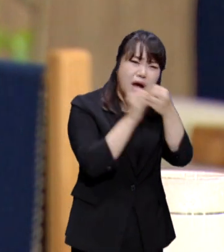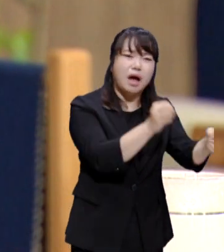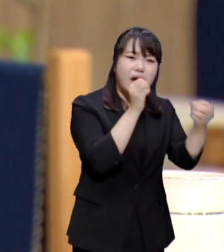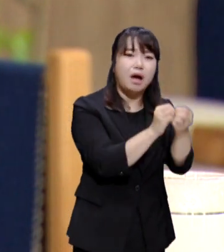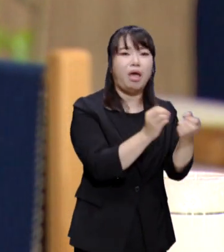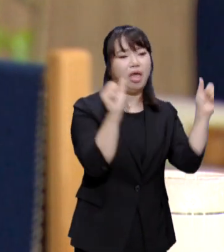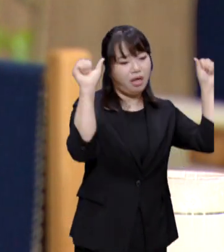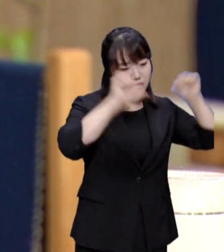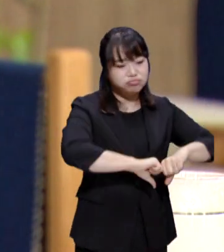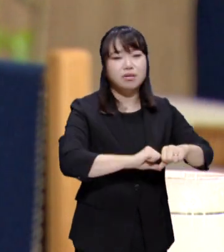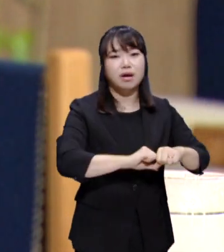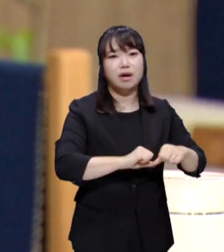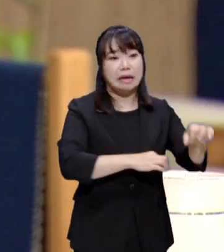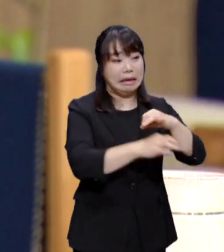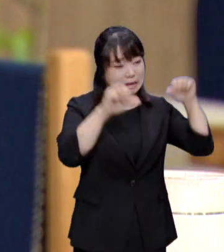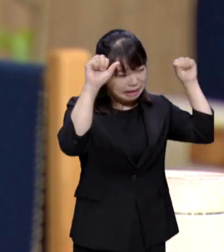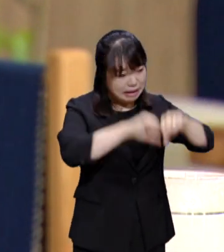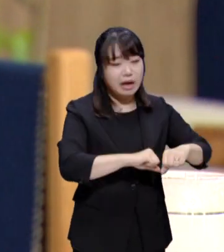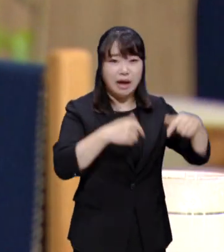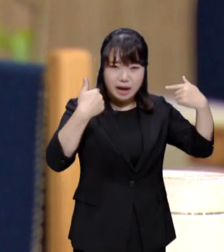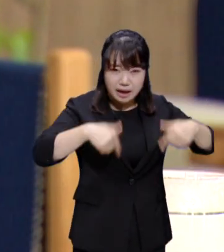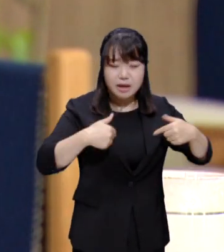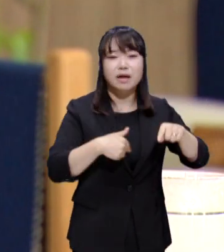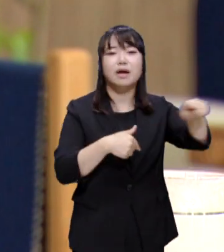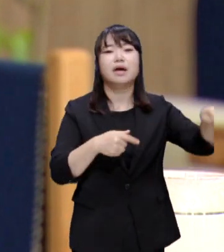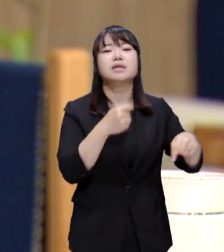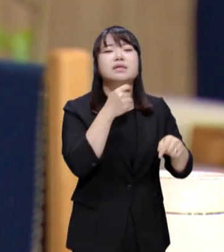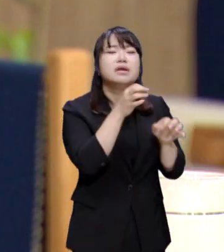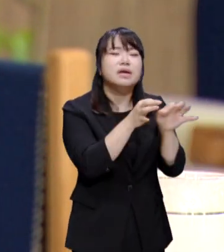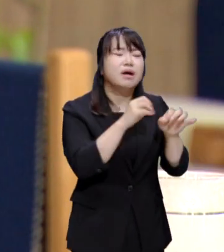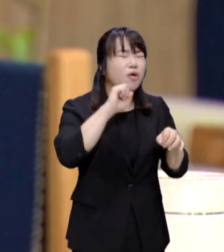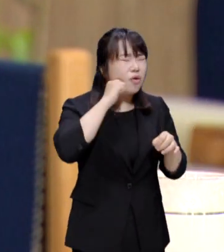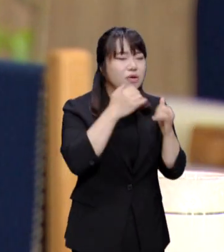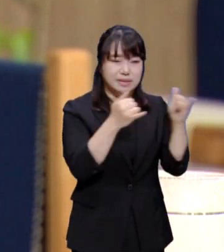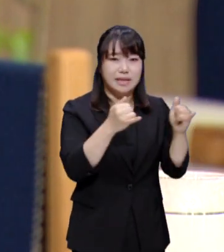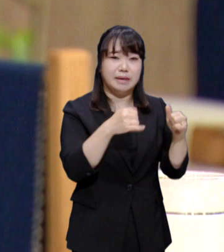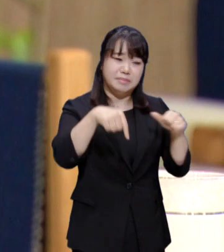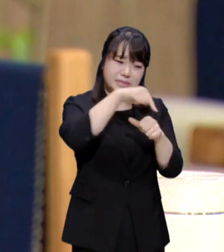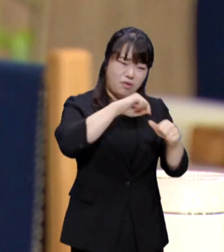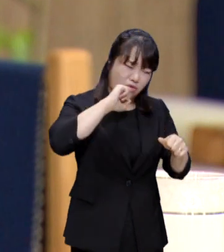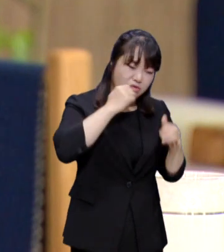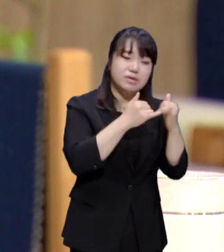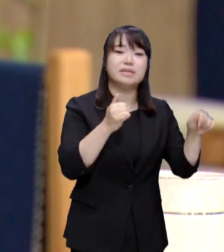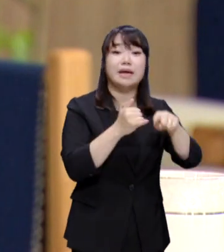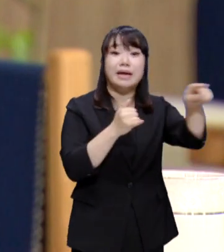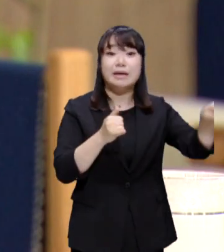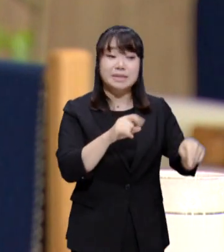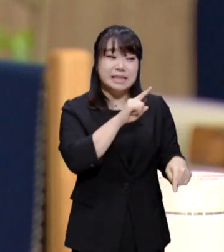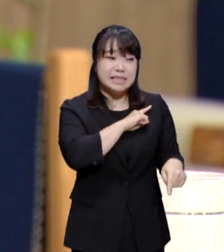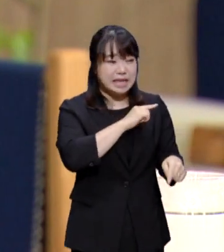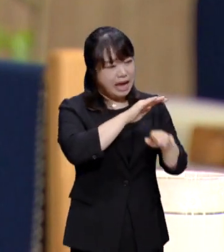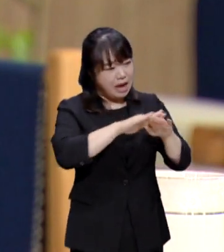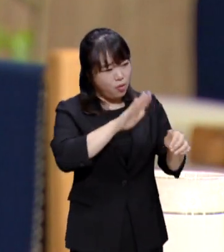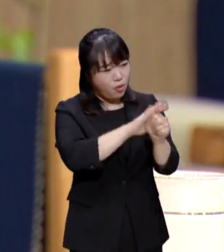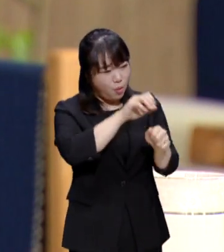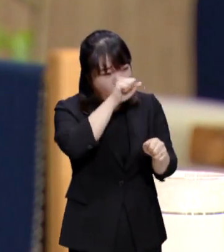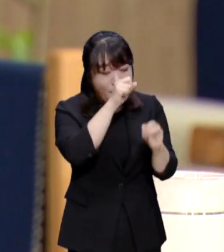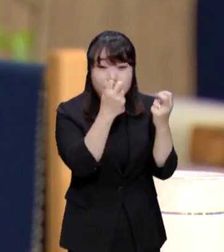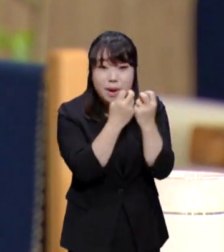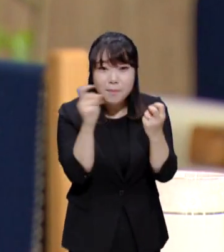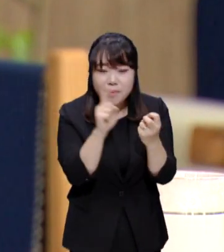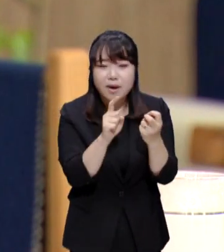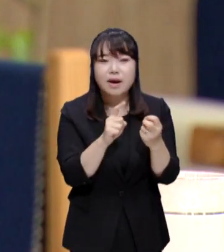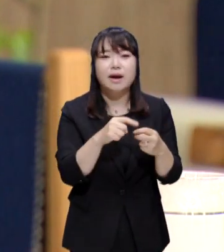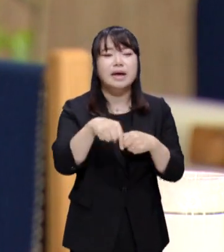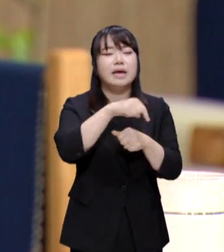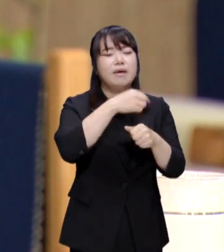그래서 이런 거를 저기 해소하기 위해서 가장 좋은 방안은 바로